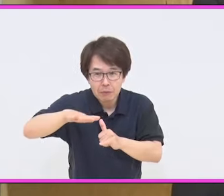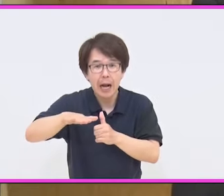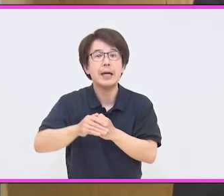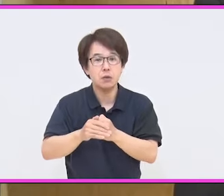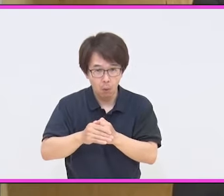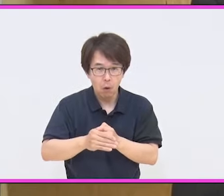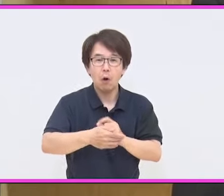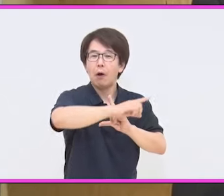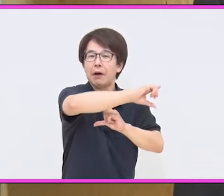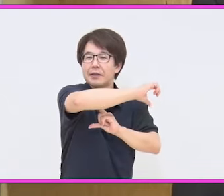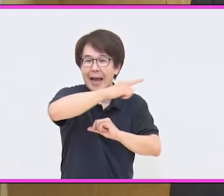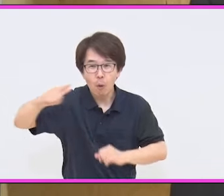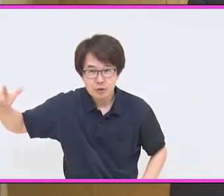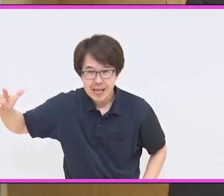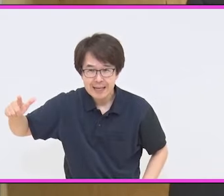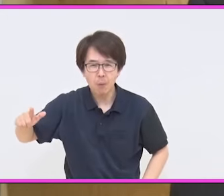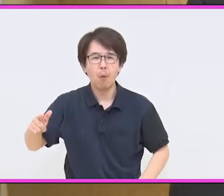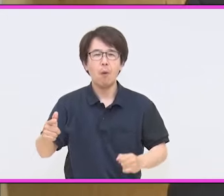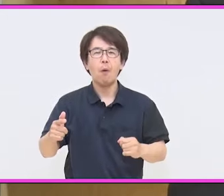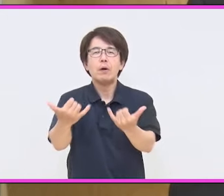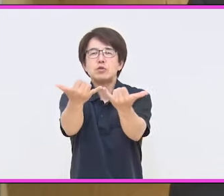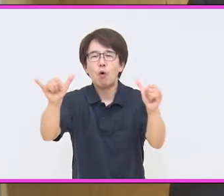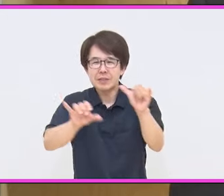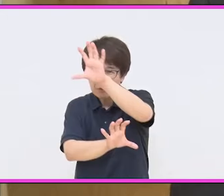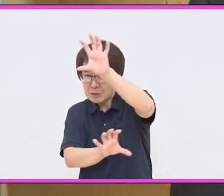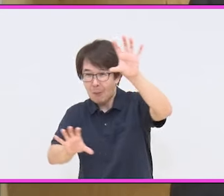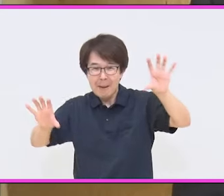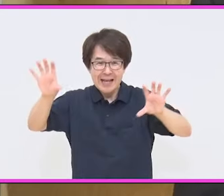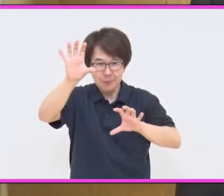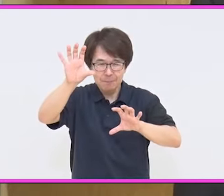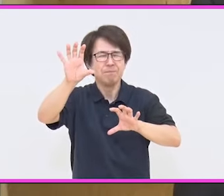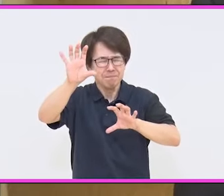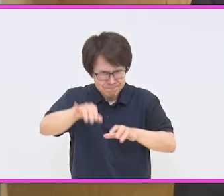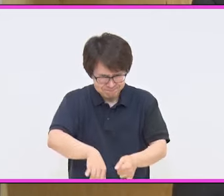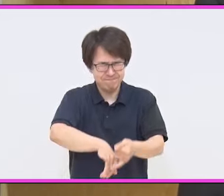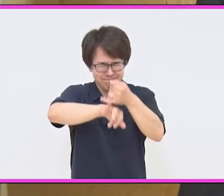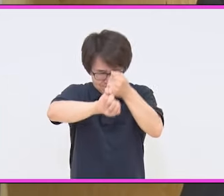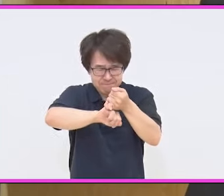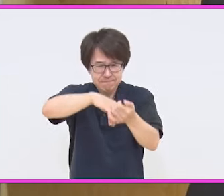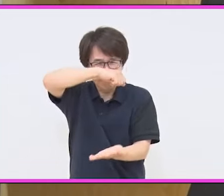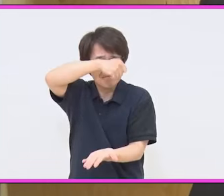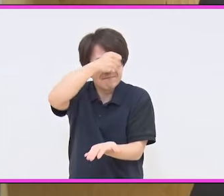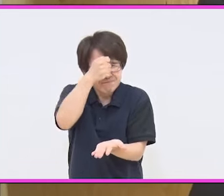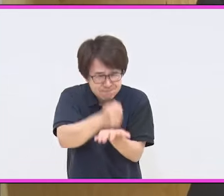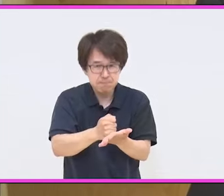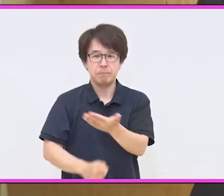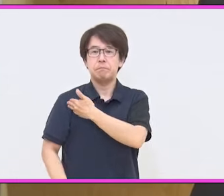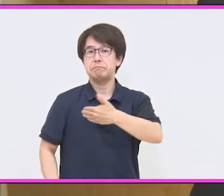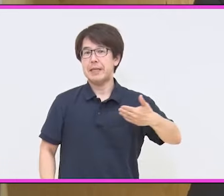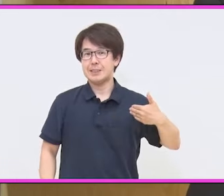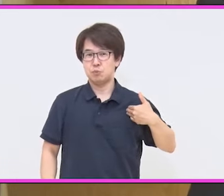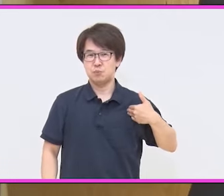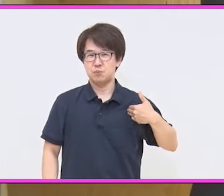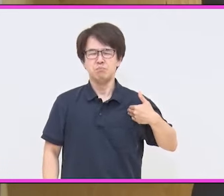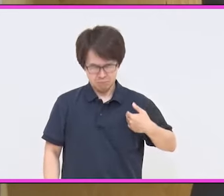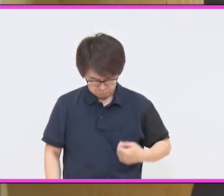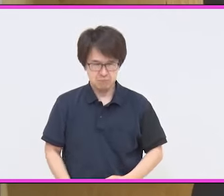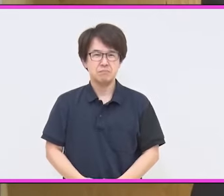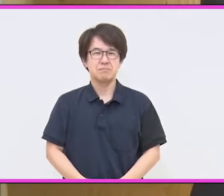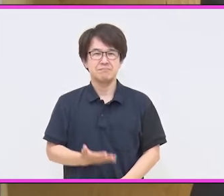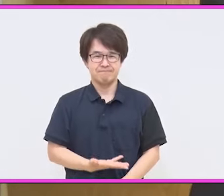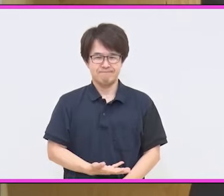様性のソーシャルイノベーションが、ね、きっと実現できると、いう